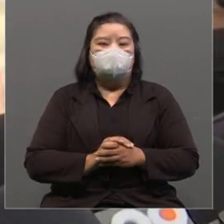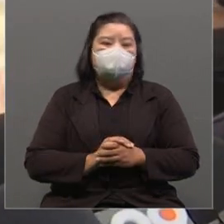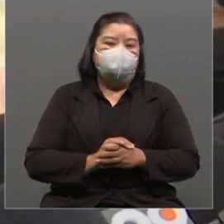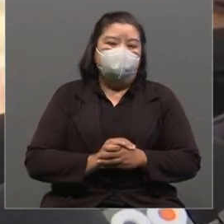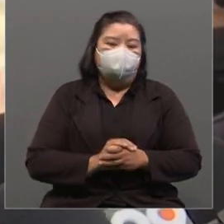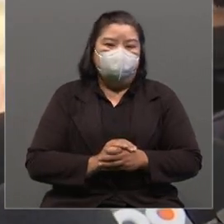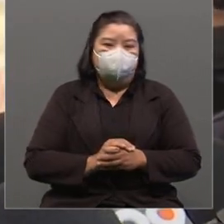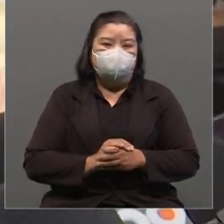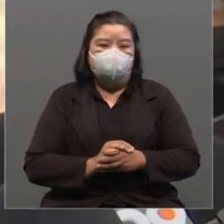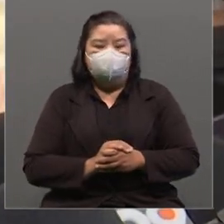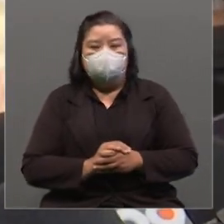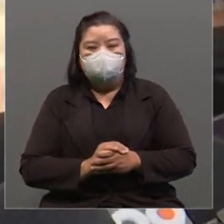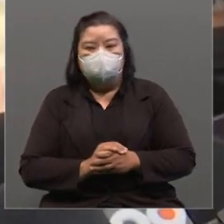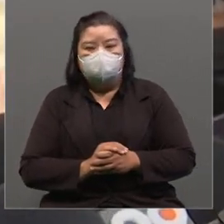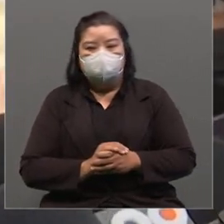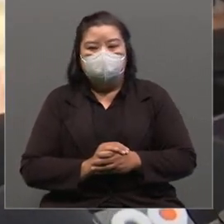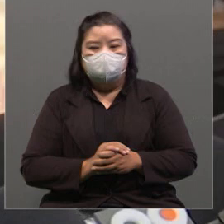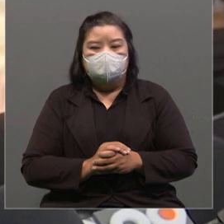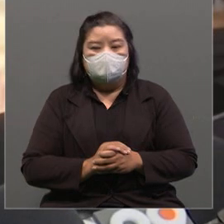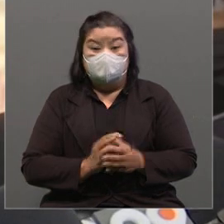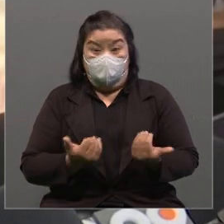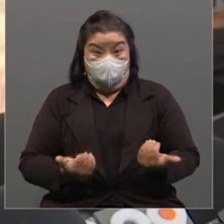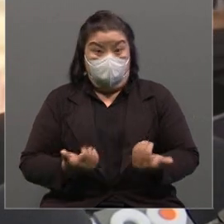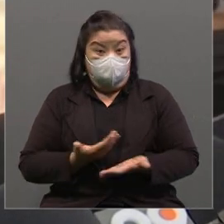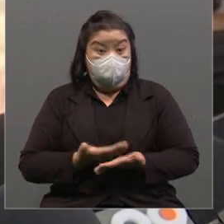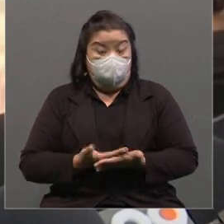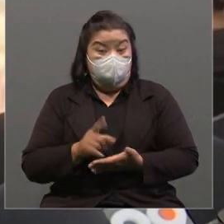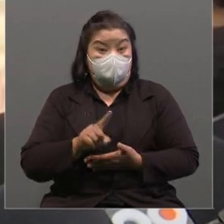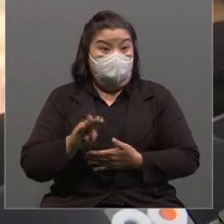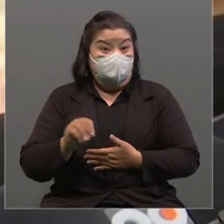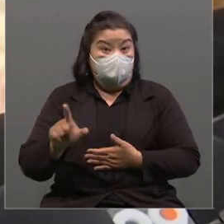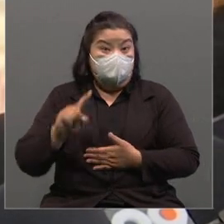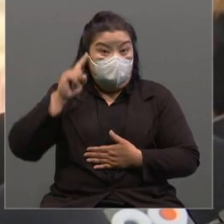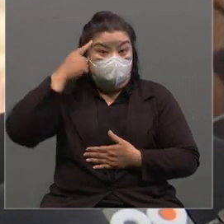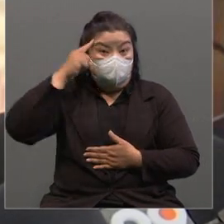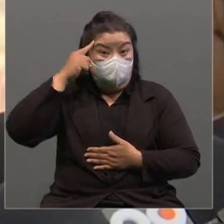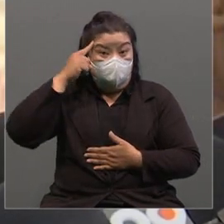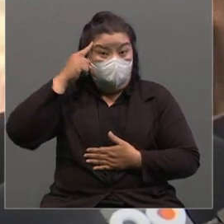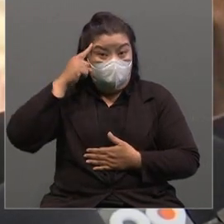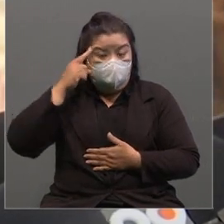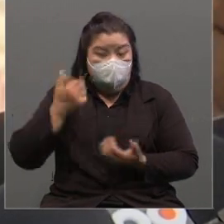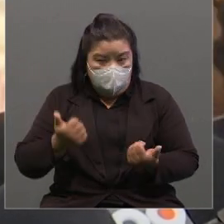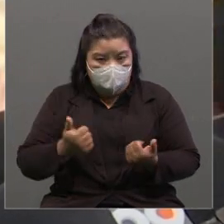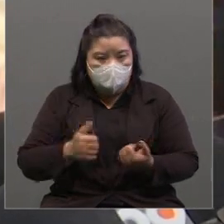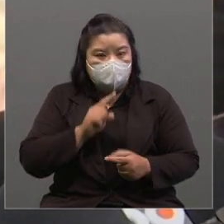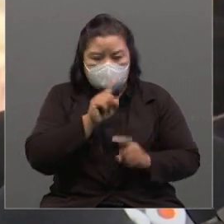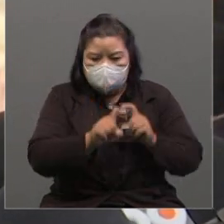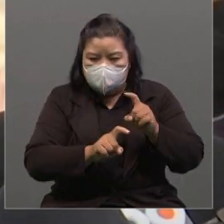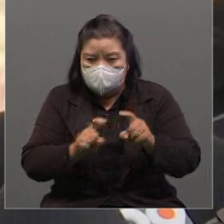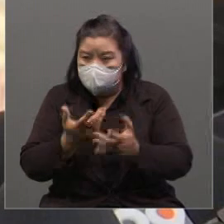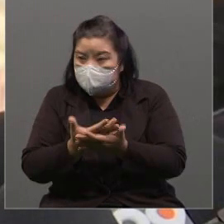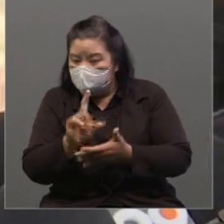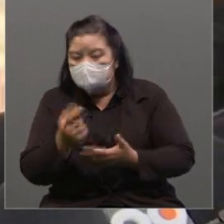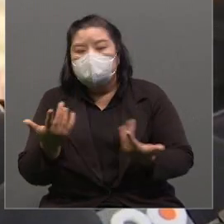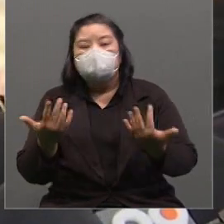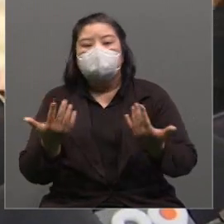งเส้นทางที่ตรวจสอบ ตอนนี้เราไม่ทราบว่าเงินไปอยู่ไหนนะครับนะเดี๋ยวกำลังไล่อยู่ทั้งหมดนะครับนะ